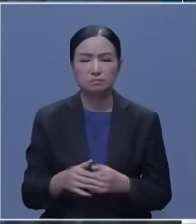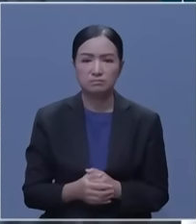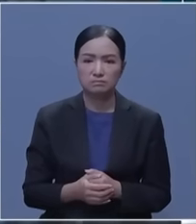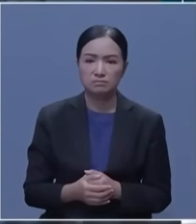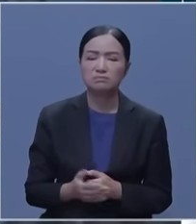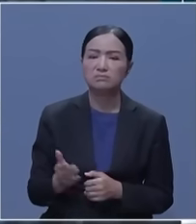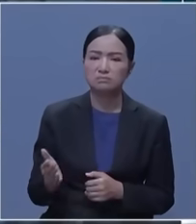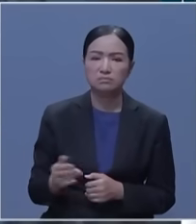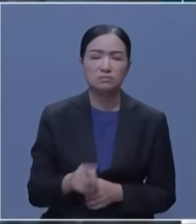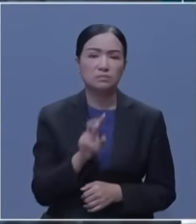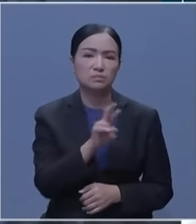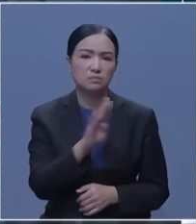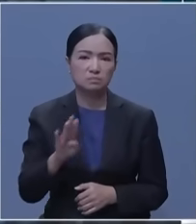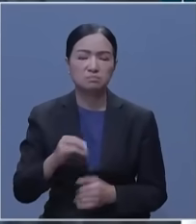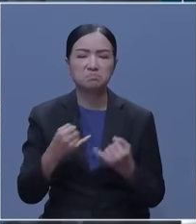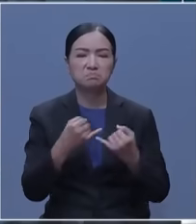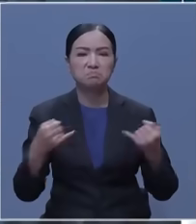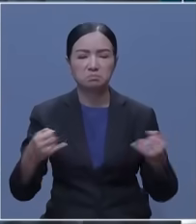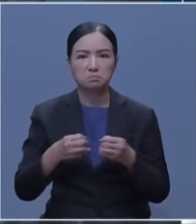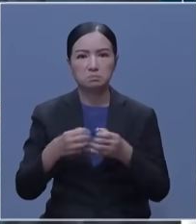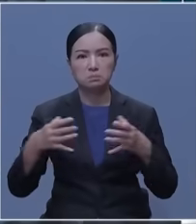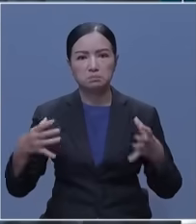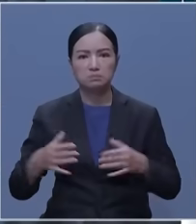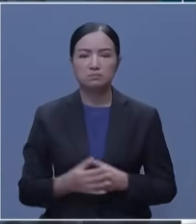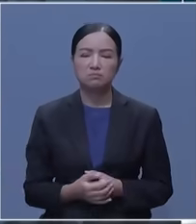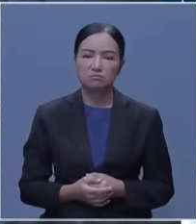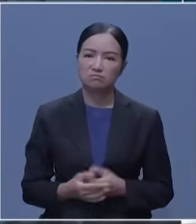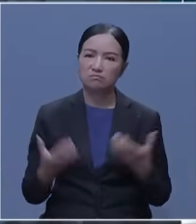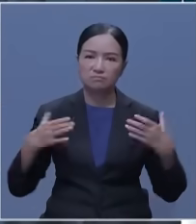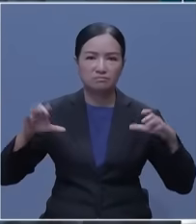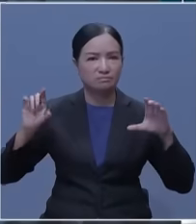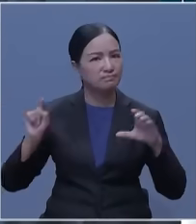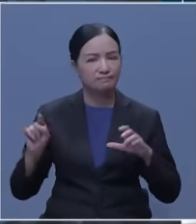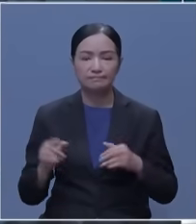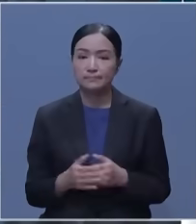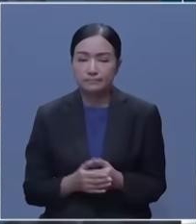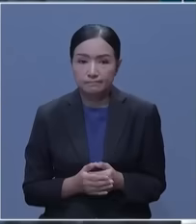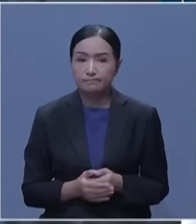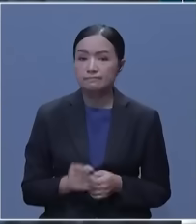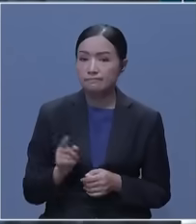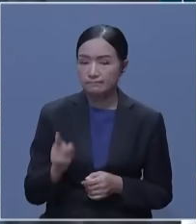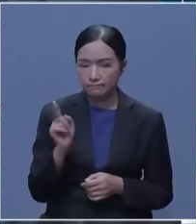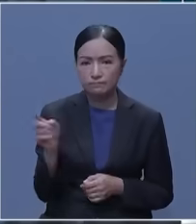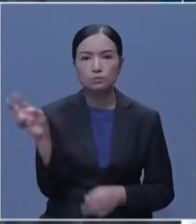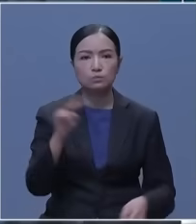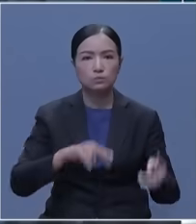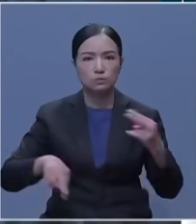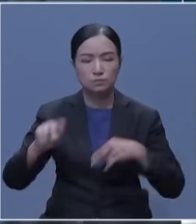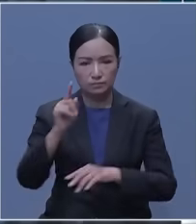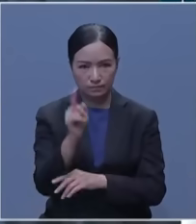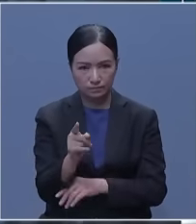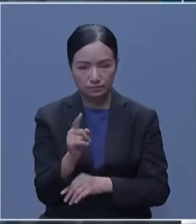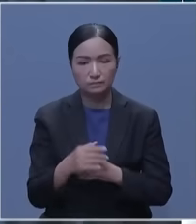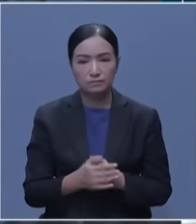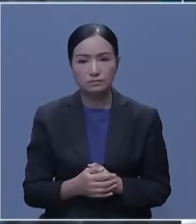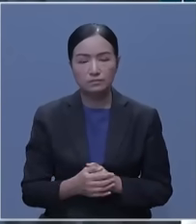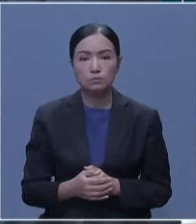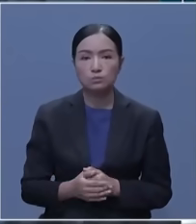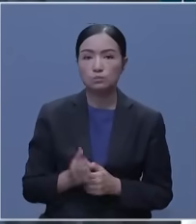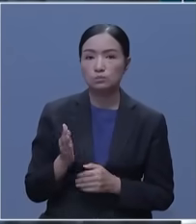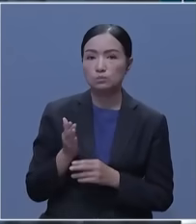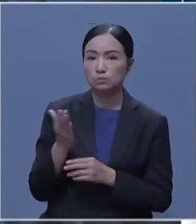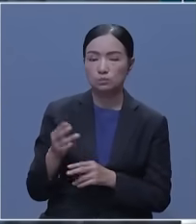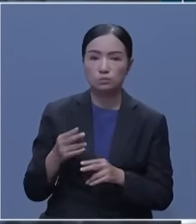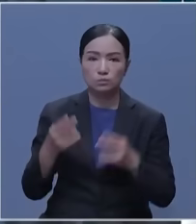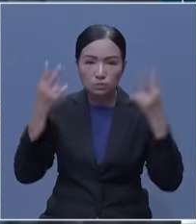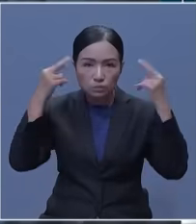ให้ระบบเส้นสายเติบโตแล้วแล้วคุณโรมยังบอกด้วยนะครับว่าเรื่องนี้ต้องได้รับการตรวจสอบอย่างแน่นอนและตัวนายกเองอย่า